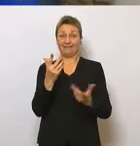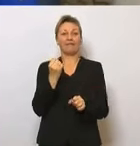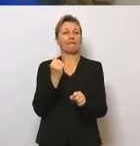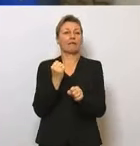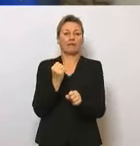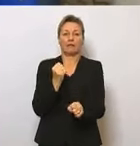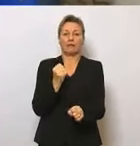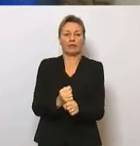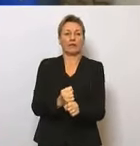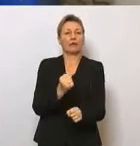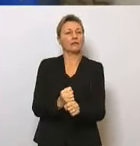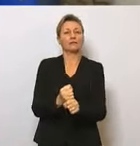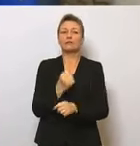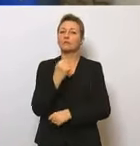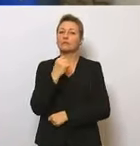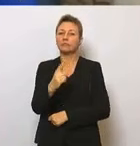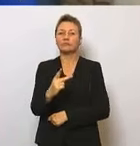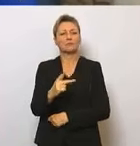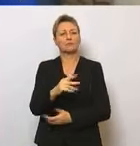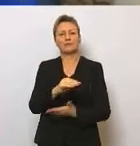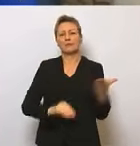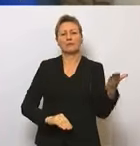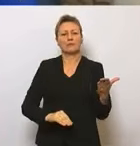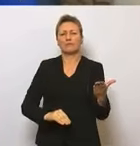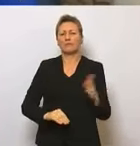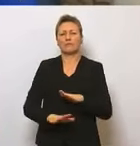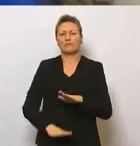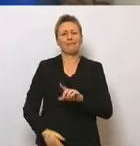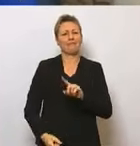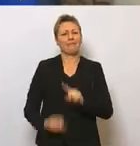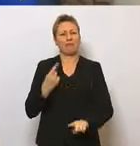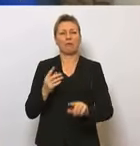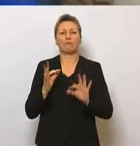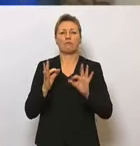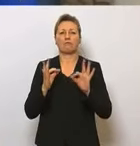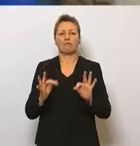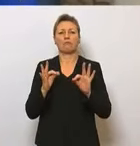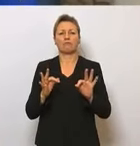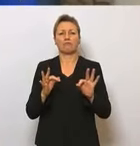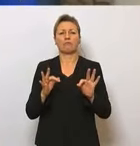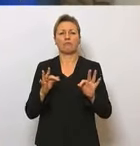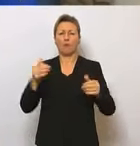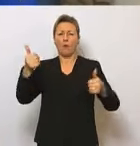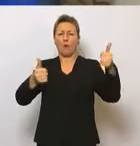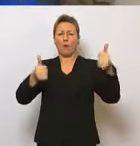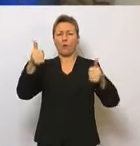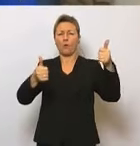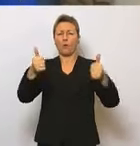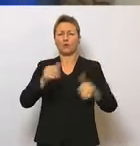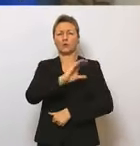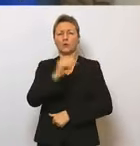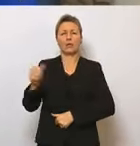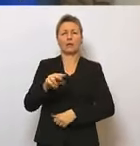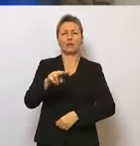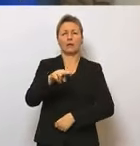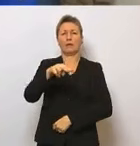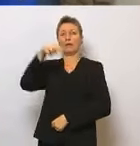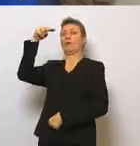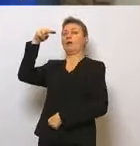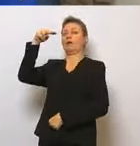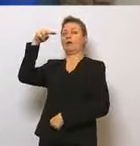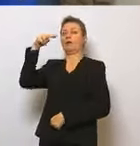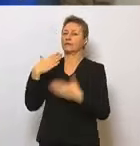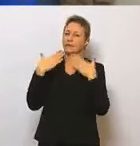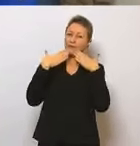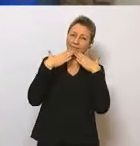fait a été essentiel pour notre vision en matière de la concurrence à l'ère numérique. Alors, je vous